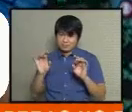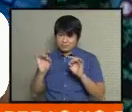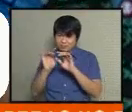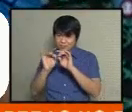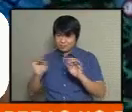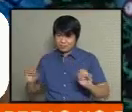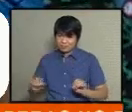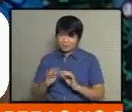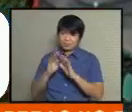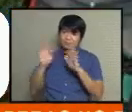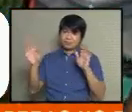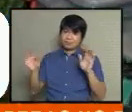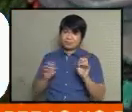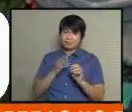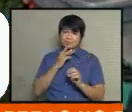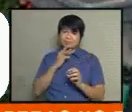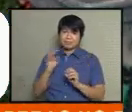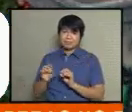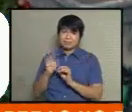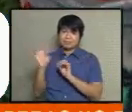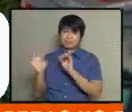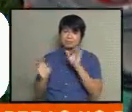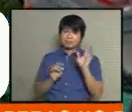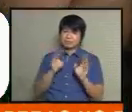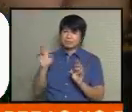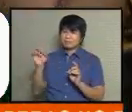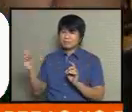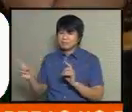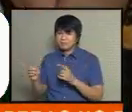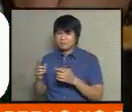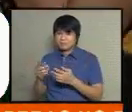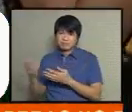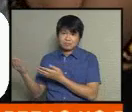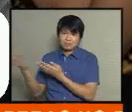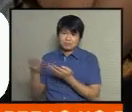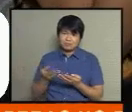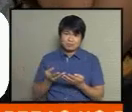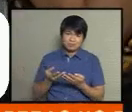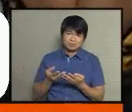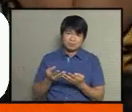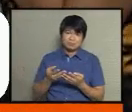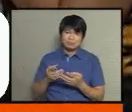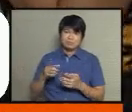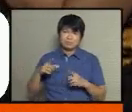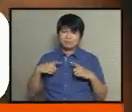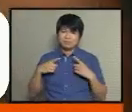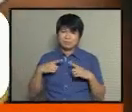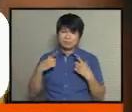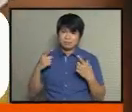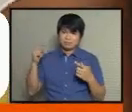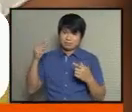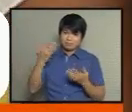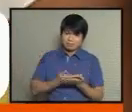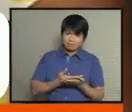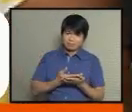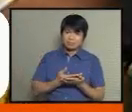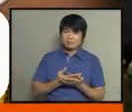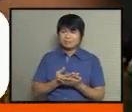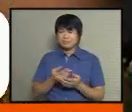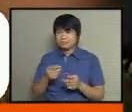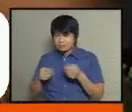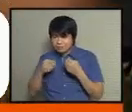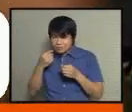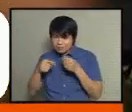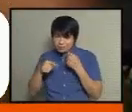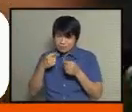Mina, tuwang-tuwa dahil dumayo pa sila mula sa San Pedro, Laguna. Nagka-camping po, kumakain,